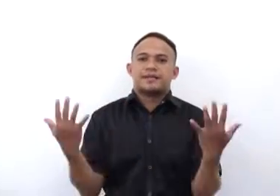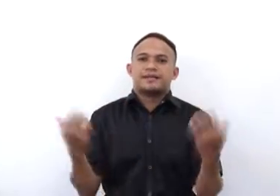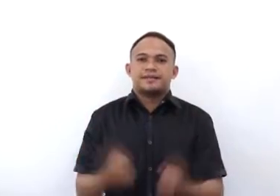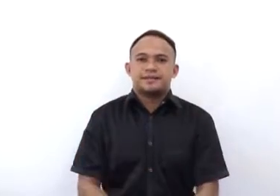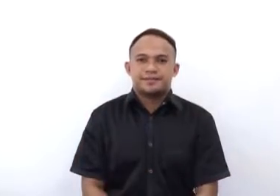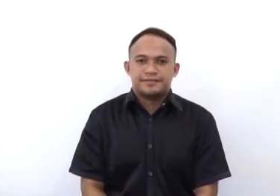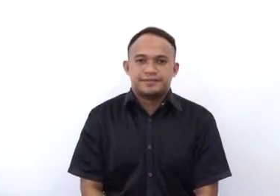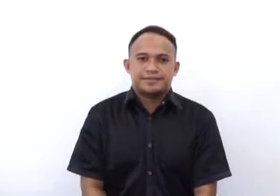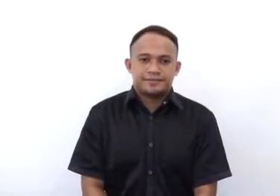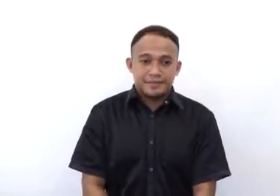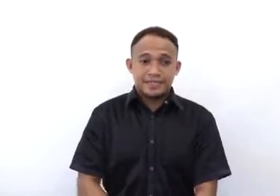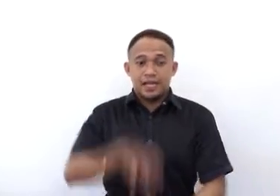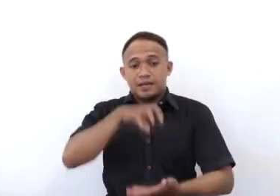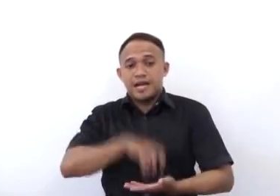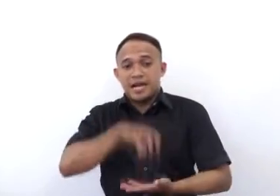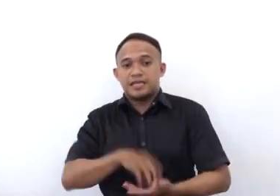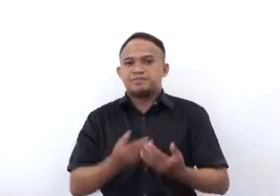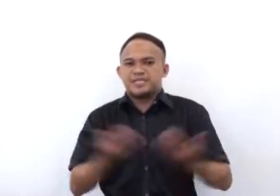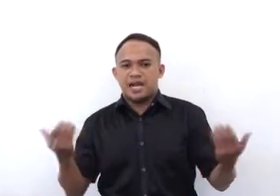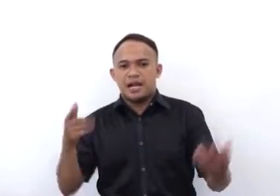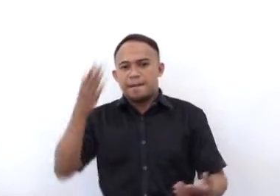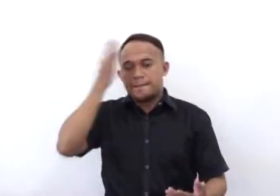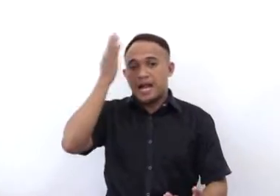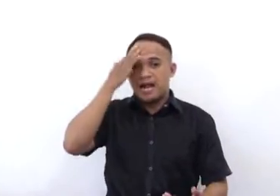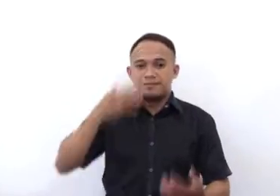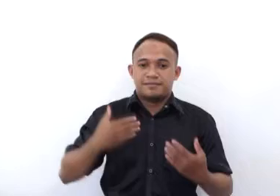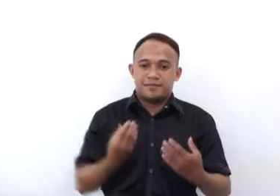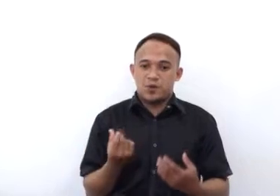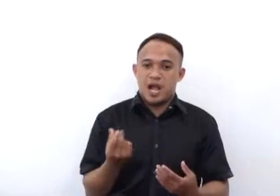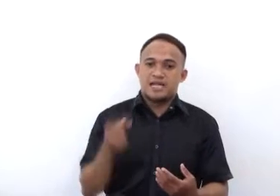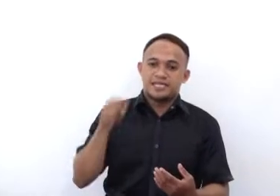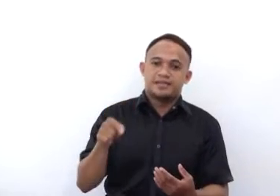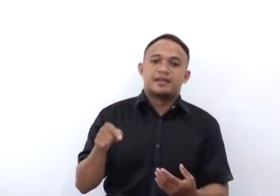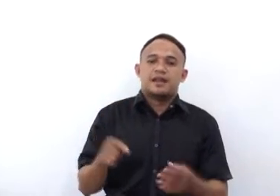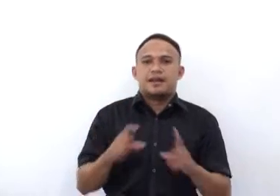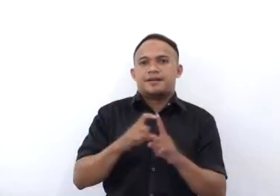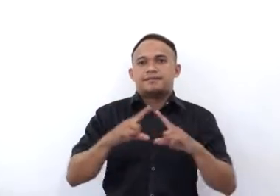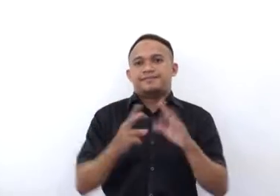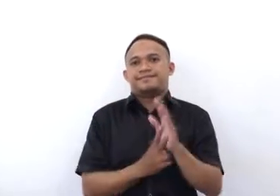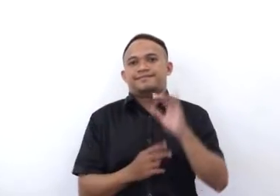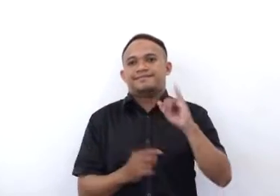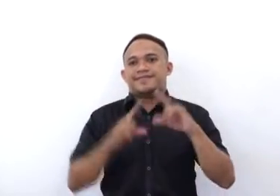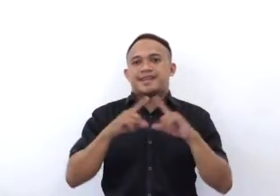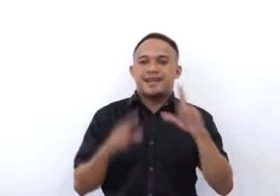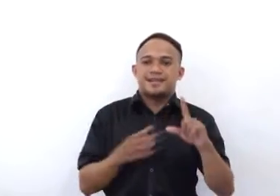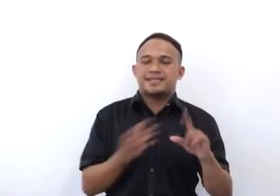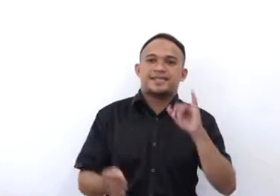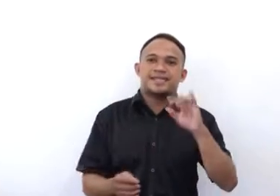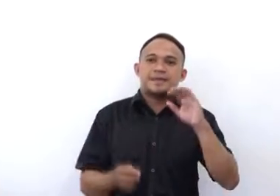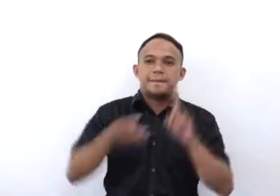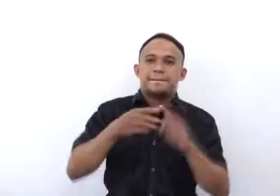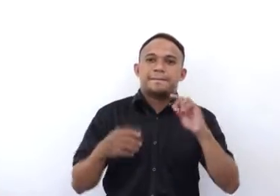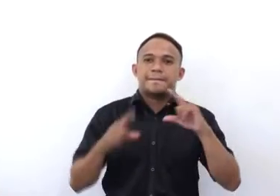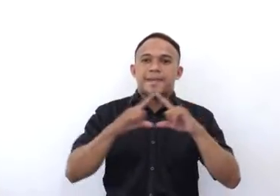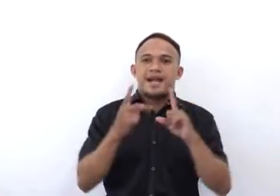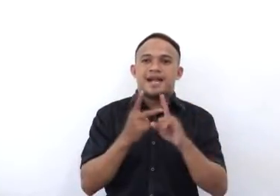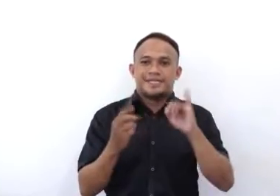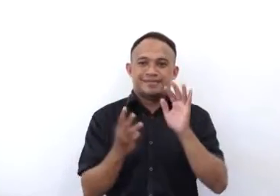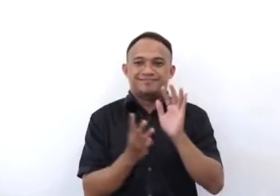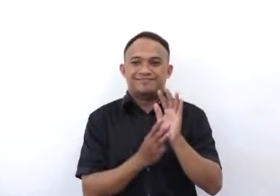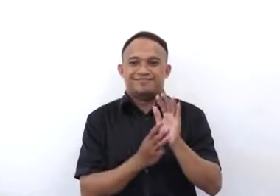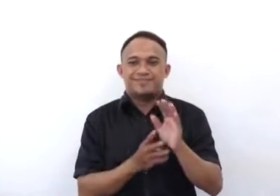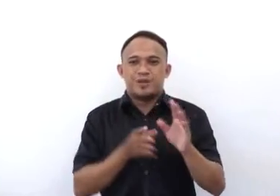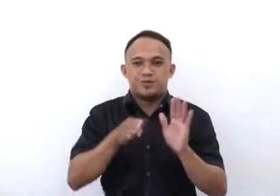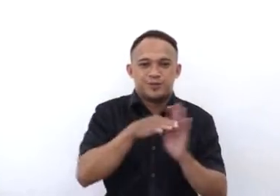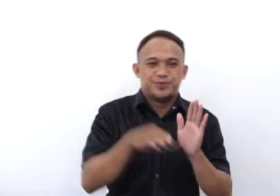tanya pasirnya. Untuk jalan, pertanian, peternakan, infrastruktur, kita cabut semua. Kita